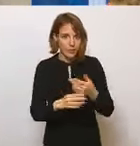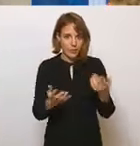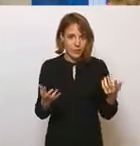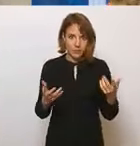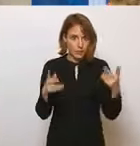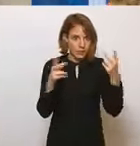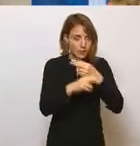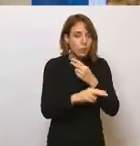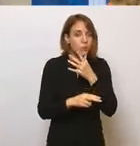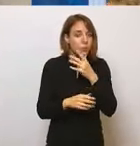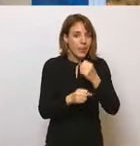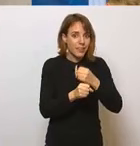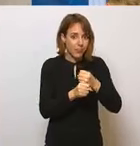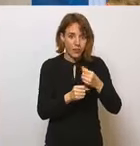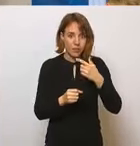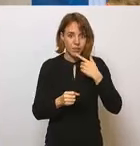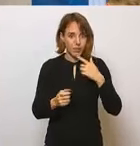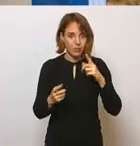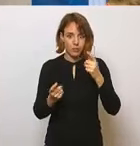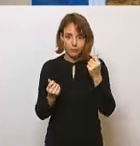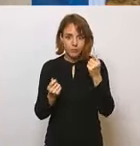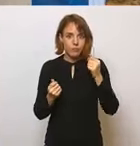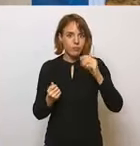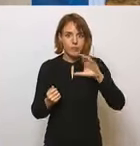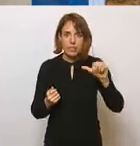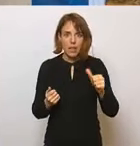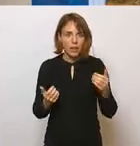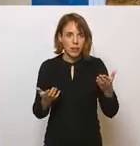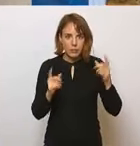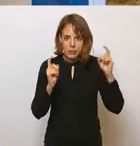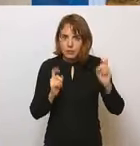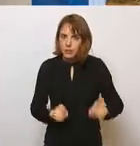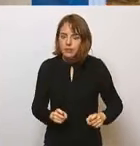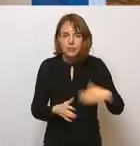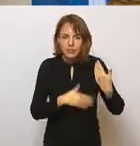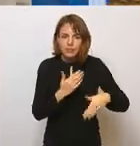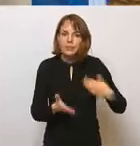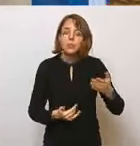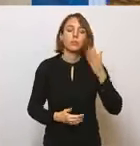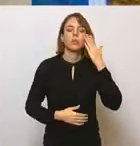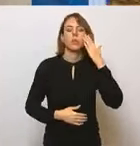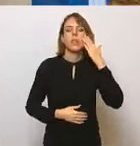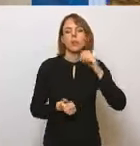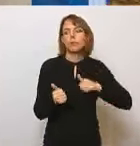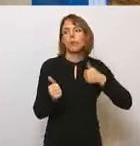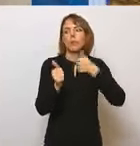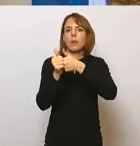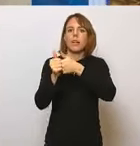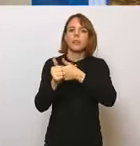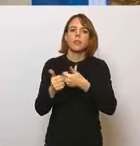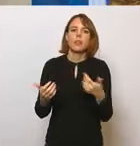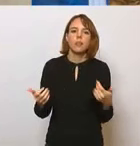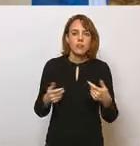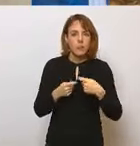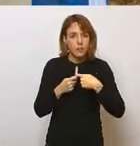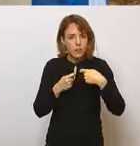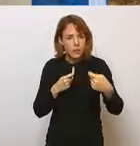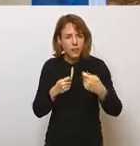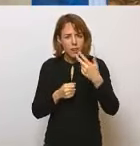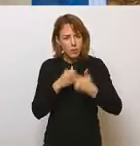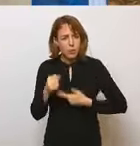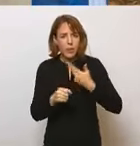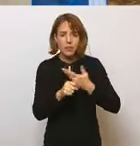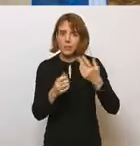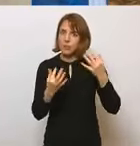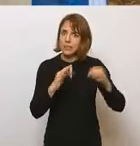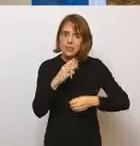en moins. Et quand on ajoute à cela les délais que peuvent prendre des procédures qui sont souvent entre 3 et 10 ans, c'est tout simplement la